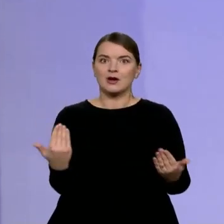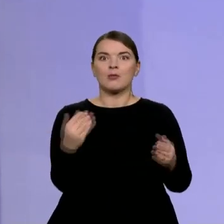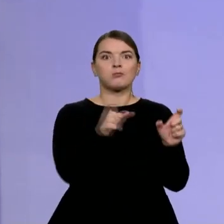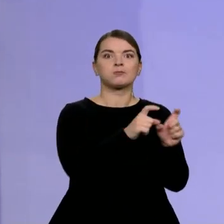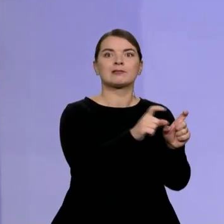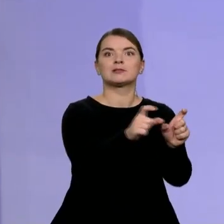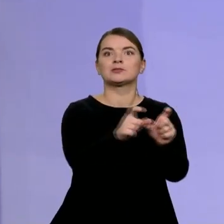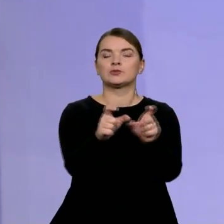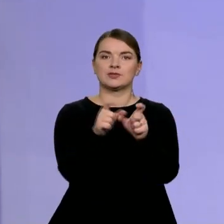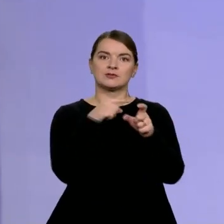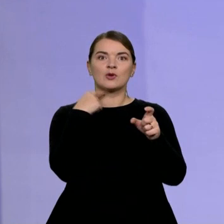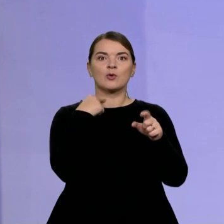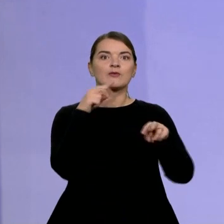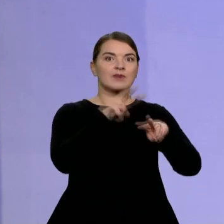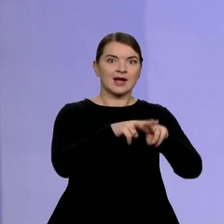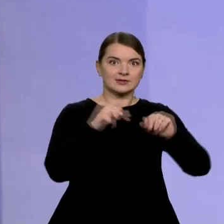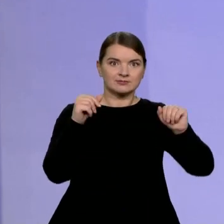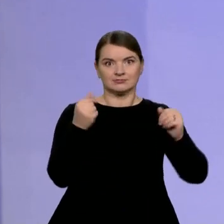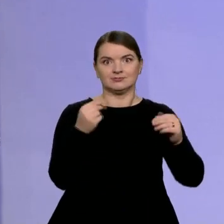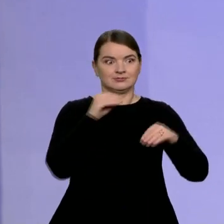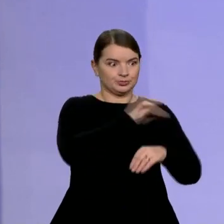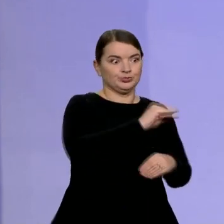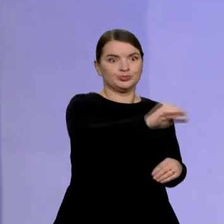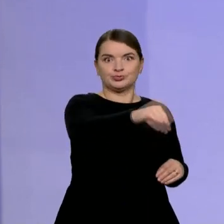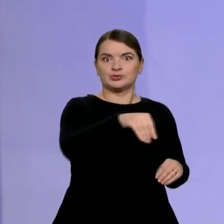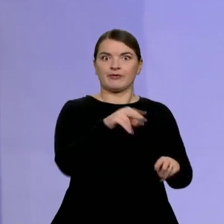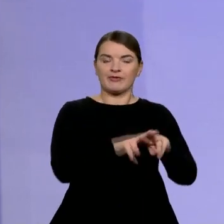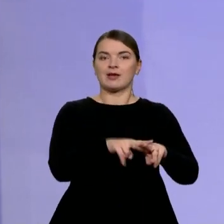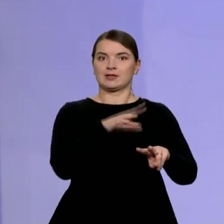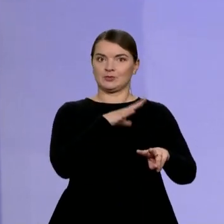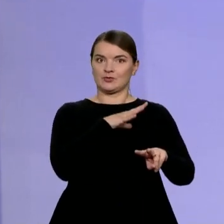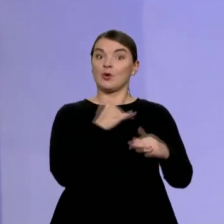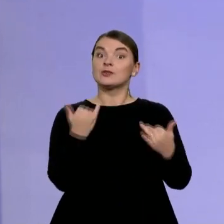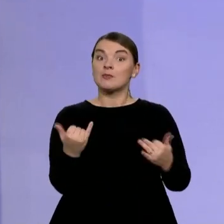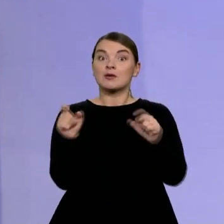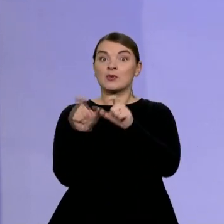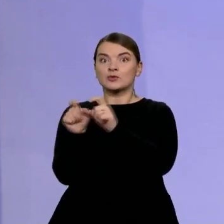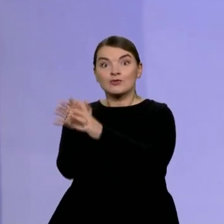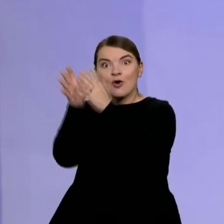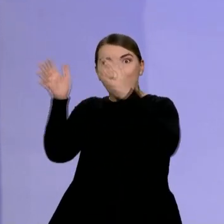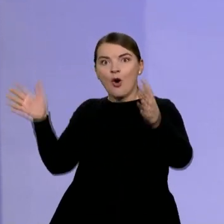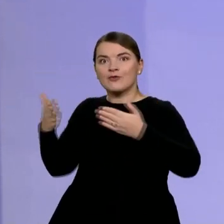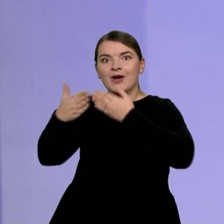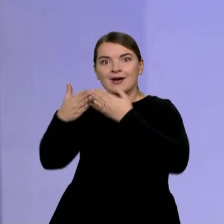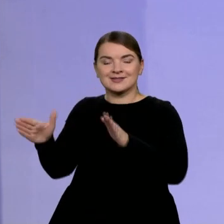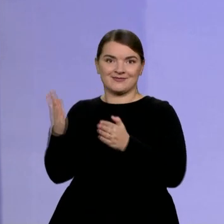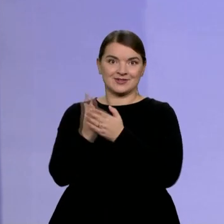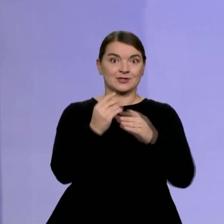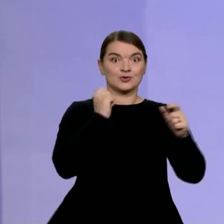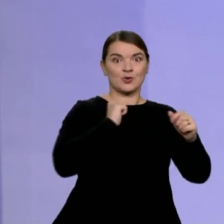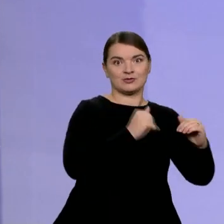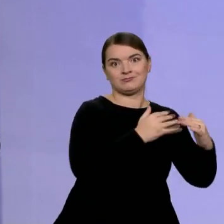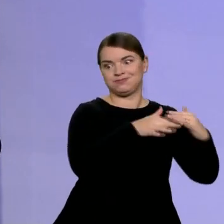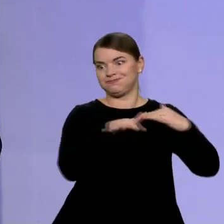buvo koncentruotas bulvare. Šiuo atveju turime prekybos centrus, kur žmonės iš tikrųjų leidžia labai daug laiko ir